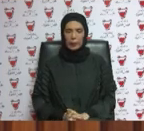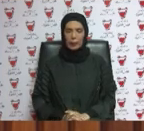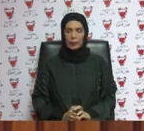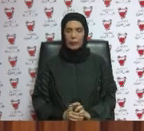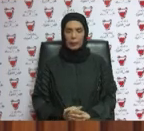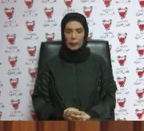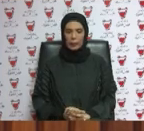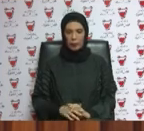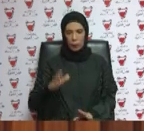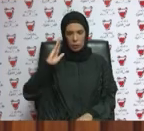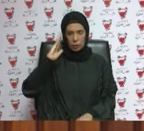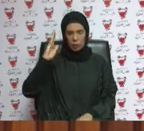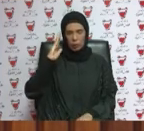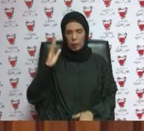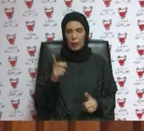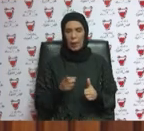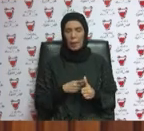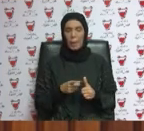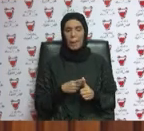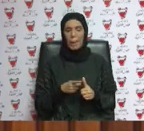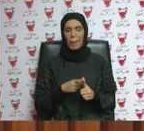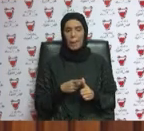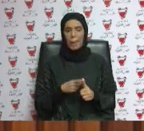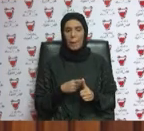أخوان مشكورين، أولا